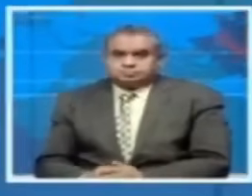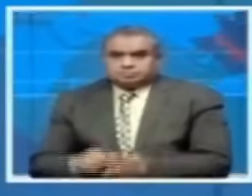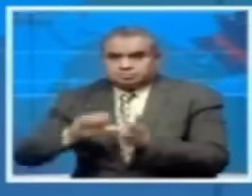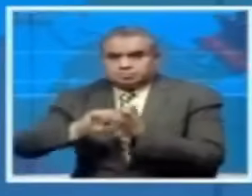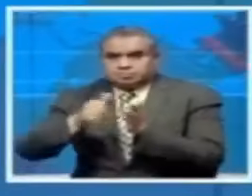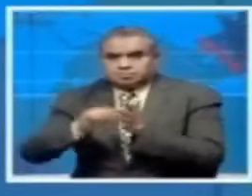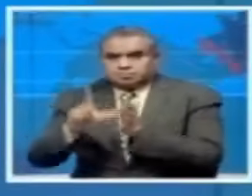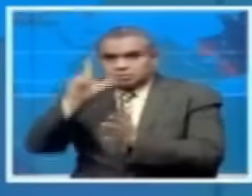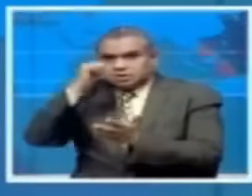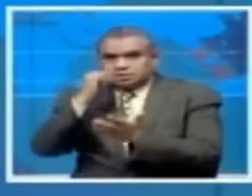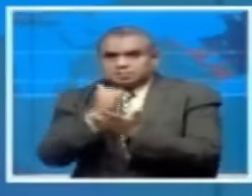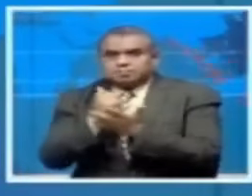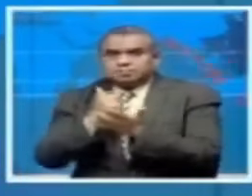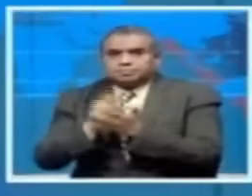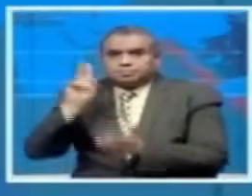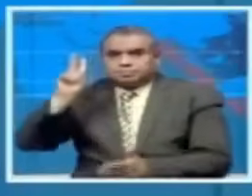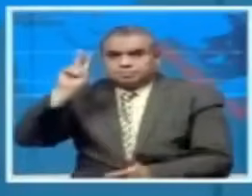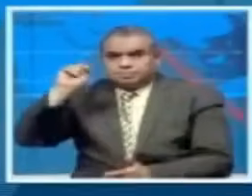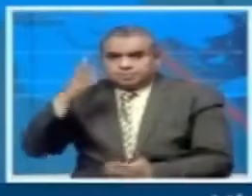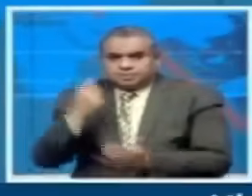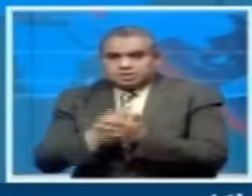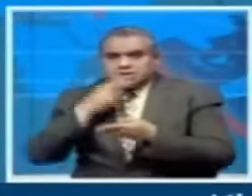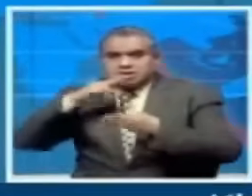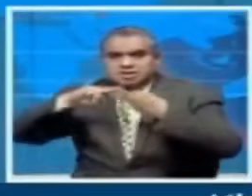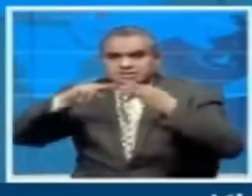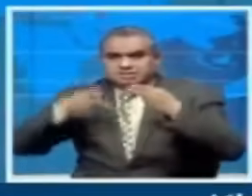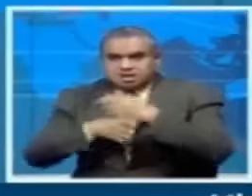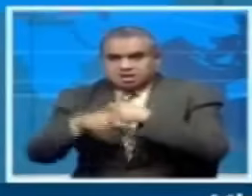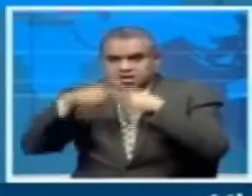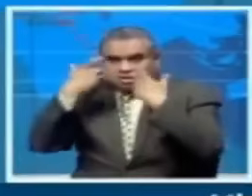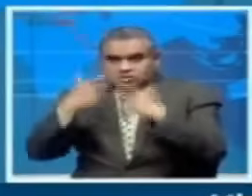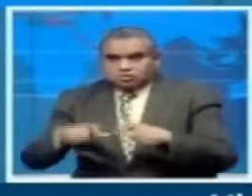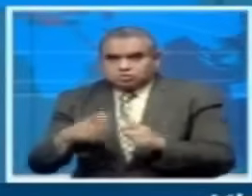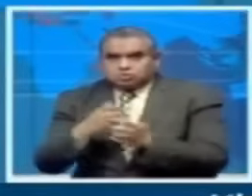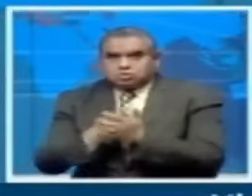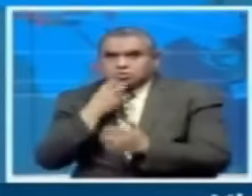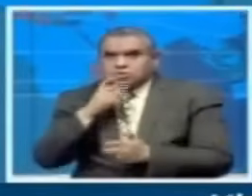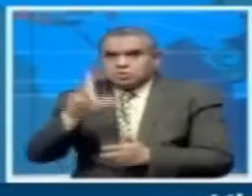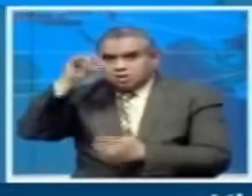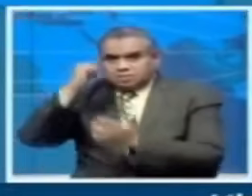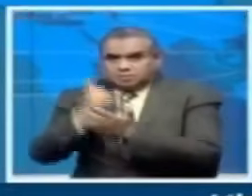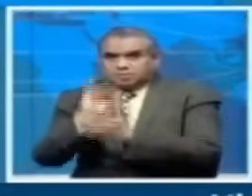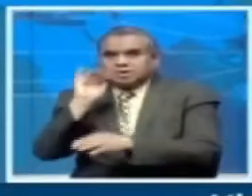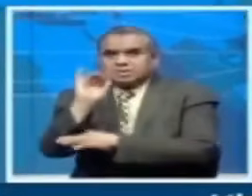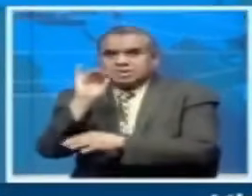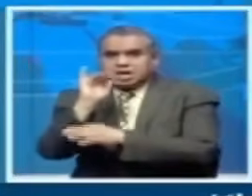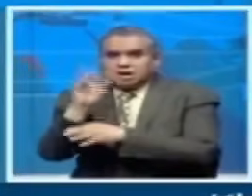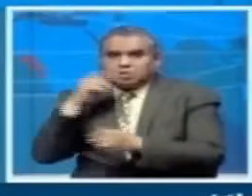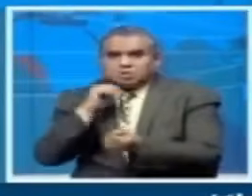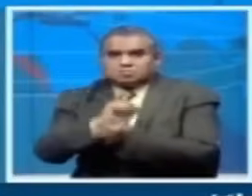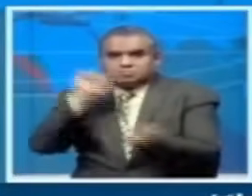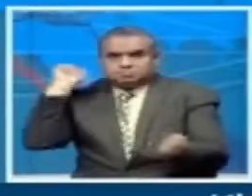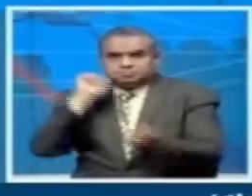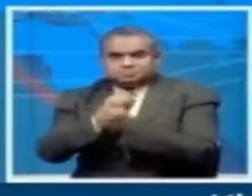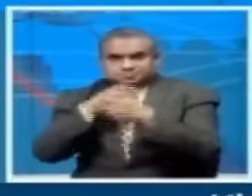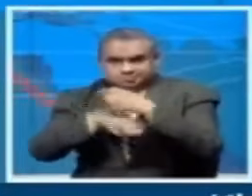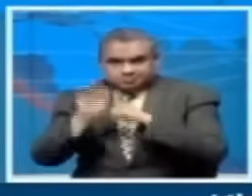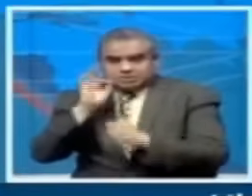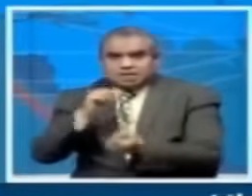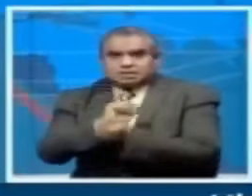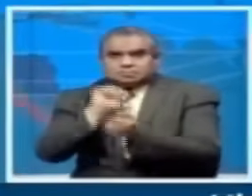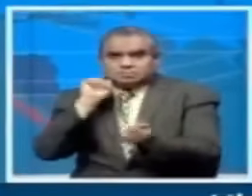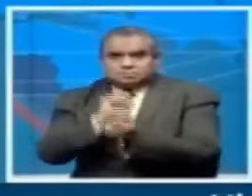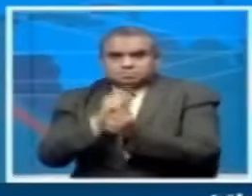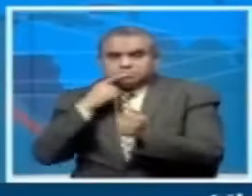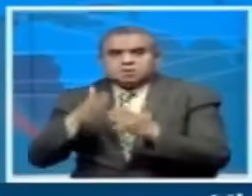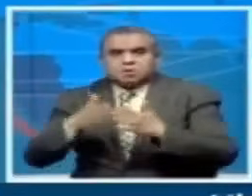جدد المنسق الخاص للأمم المتحدة لعملية السلام في الشرق الأوسط تور وينسلاند دعوته لإطلاق سراح المزيد من الرهائن